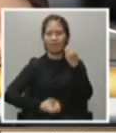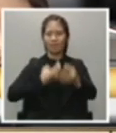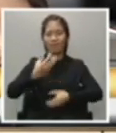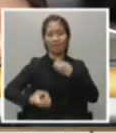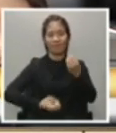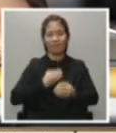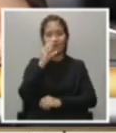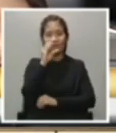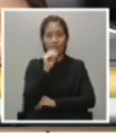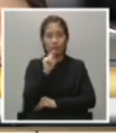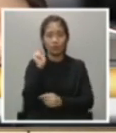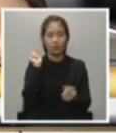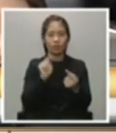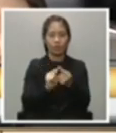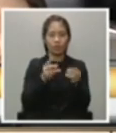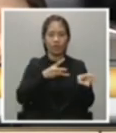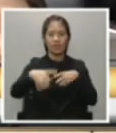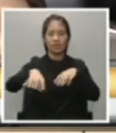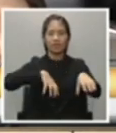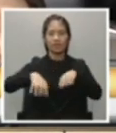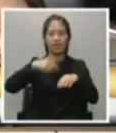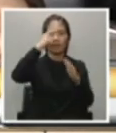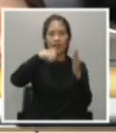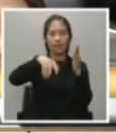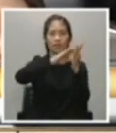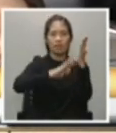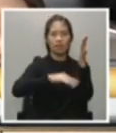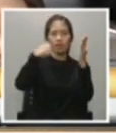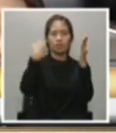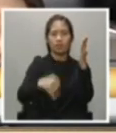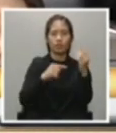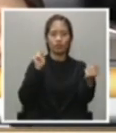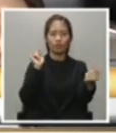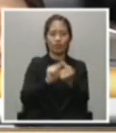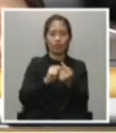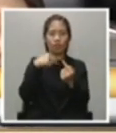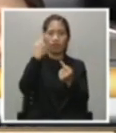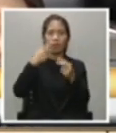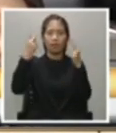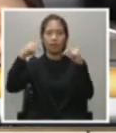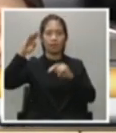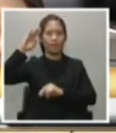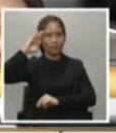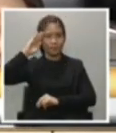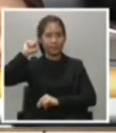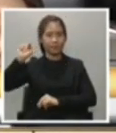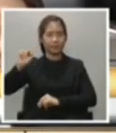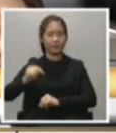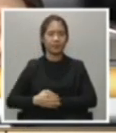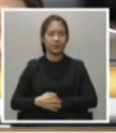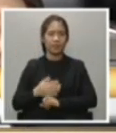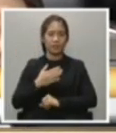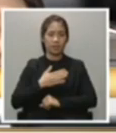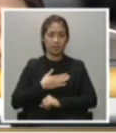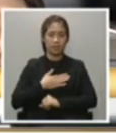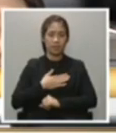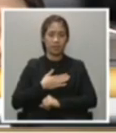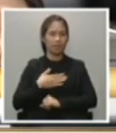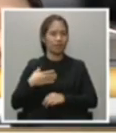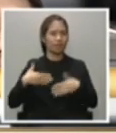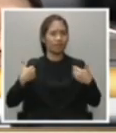ผ่การบริหารประเทศที่ผิดพลาดภายใต้พลเอกประยุทธ์จันทร์โอชาดิฉันดีใจนะคะ